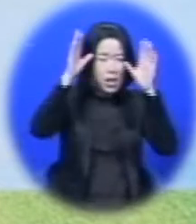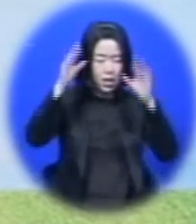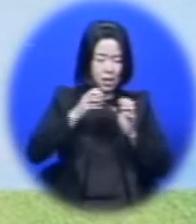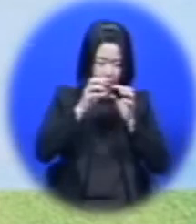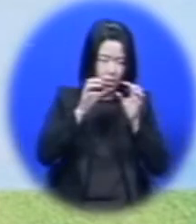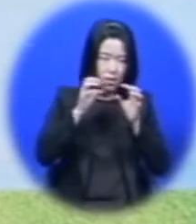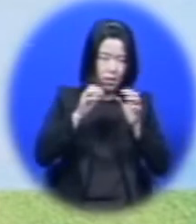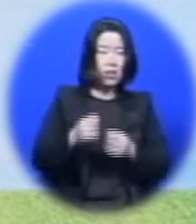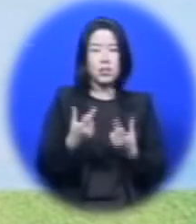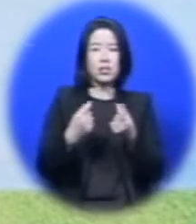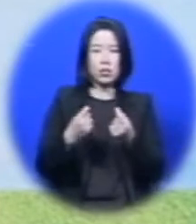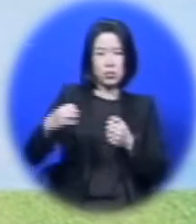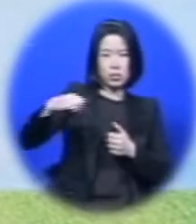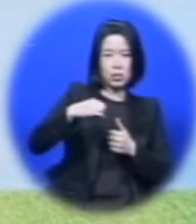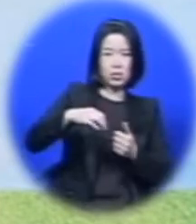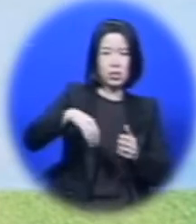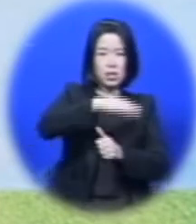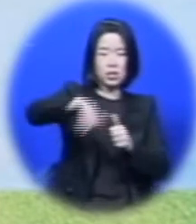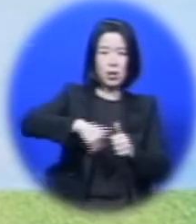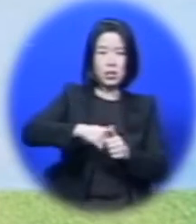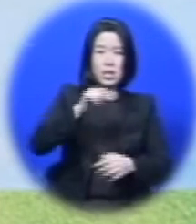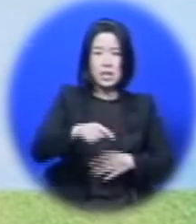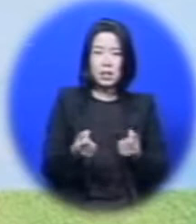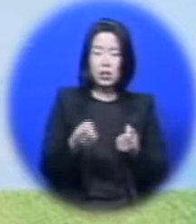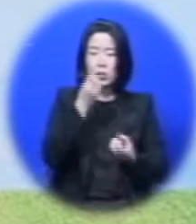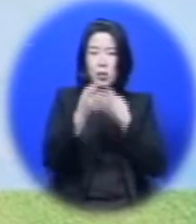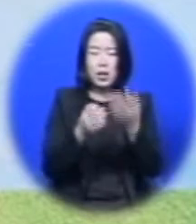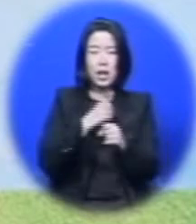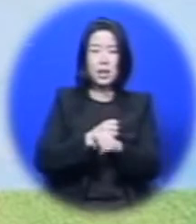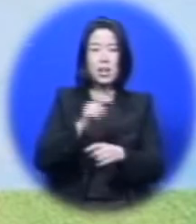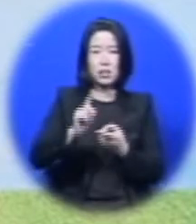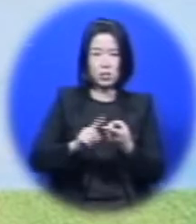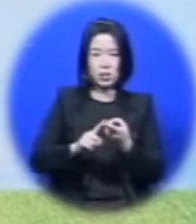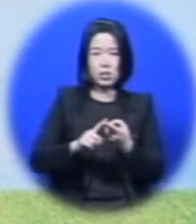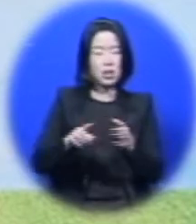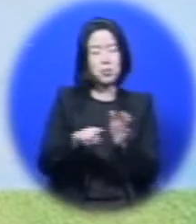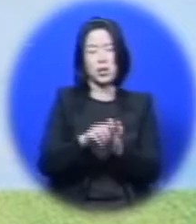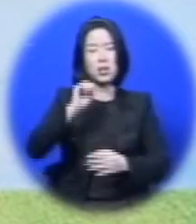것처럼 달려드는 이런 상황에서 이런 고백을 했다는 게 이게 믿어지지가 않는 거죠.